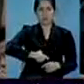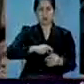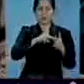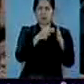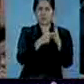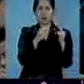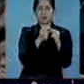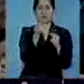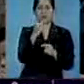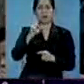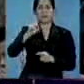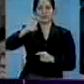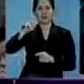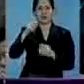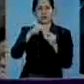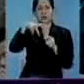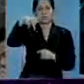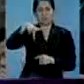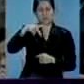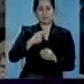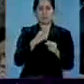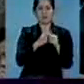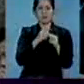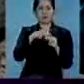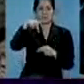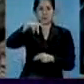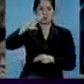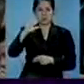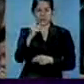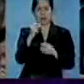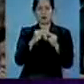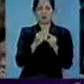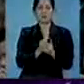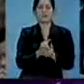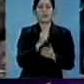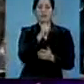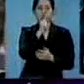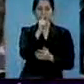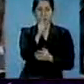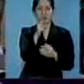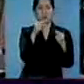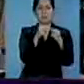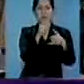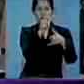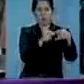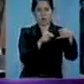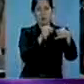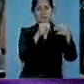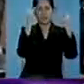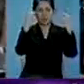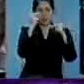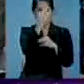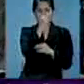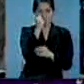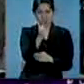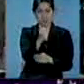เศษนายพิชาวิจิตรศิลป์ได้แจ้งความร้องทุกข์กล่าวโทษให้ดำเนินคดีกับนายอภิสิทธิ์ที่ก